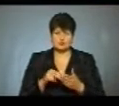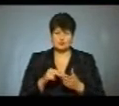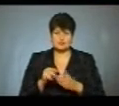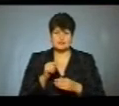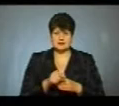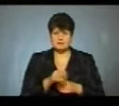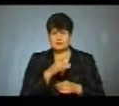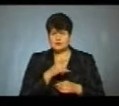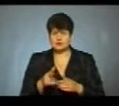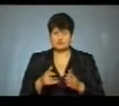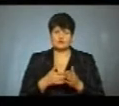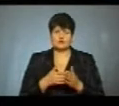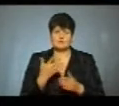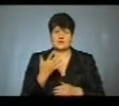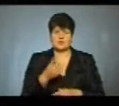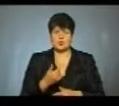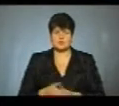її в розстрочку до 5 років.